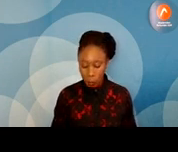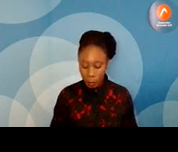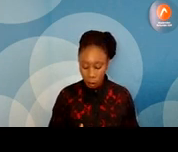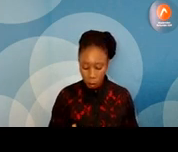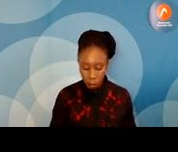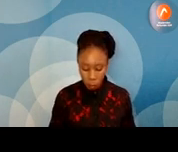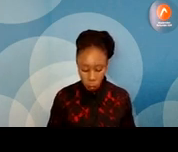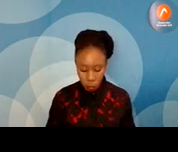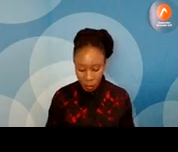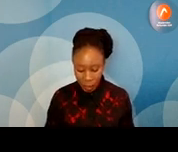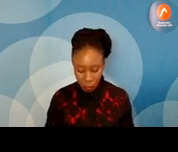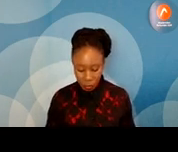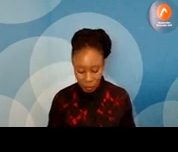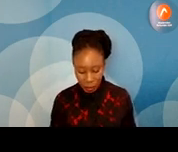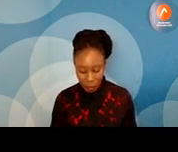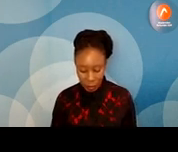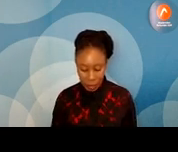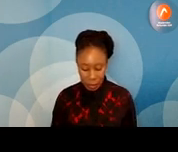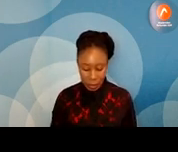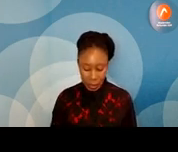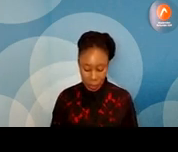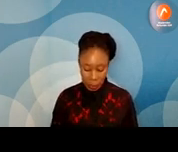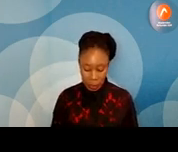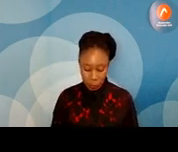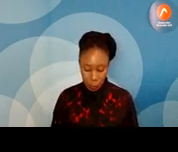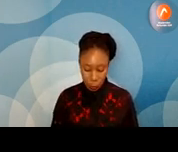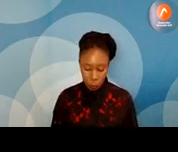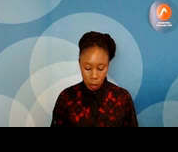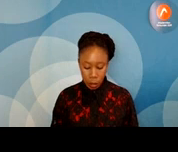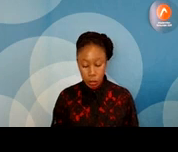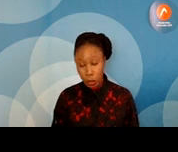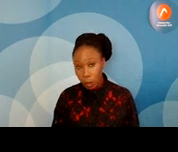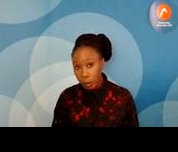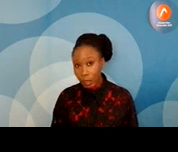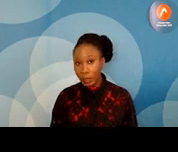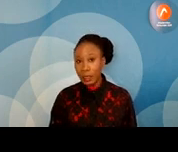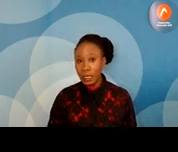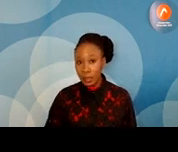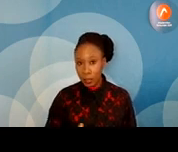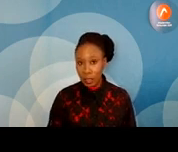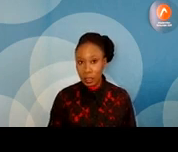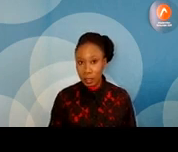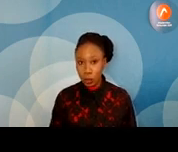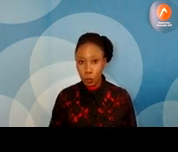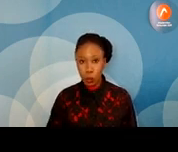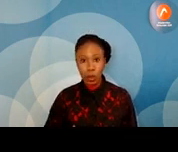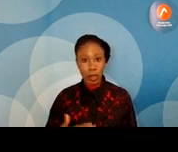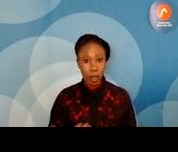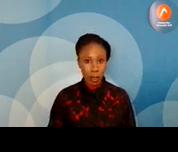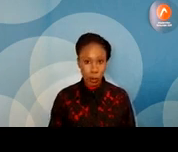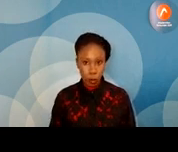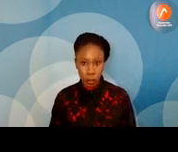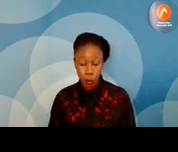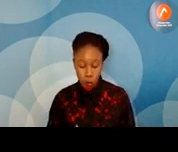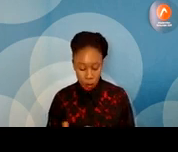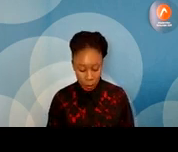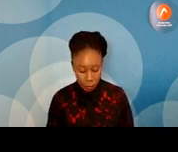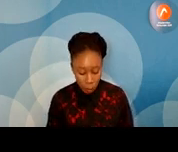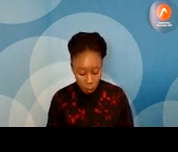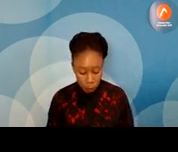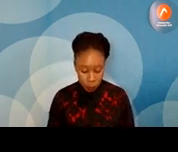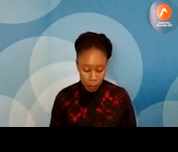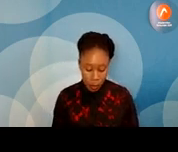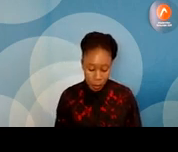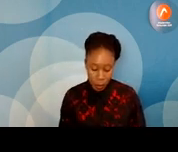kring att ja, men man har ett gott välbefinnande i sin arbetssituation, gör att individer som når en högre ålder också